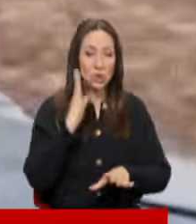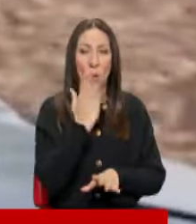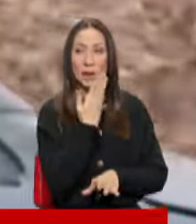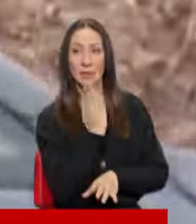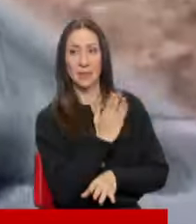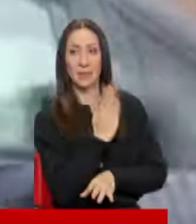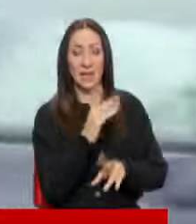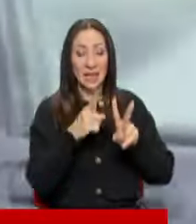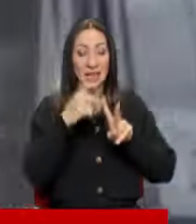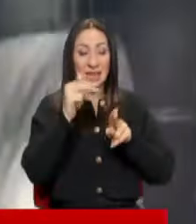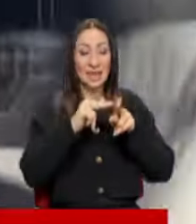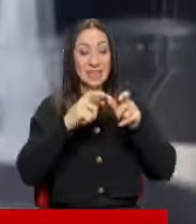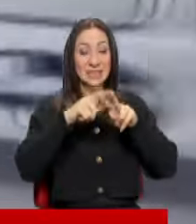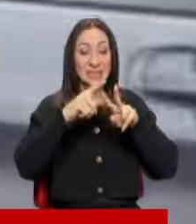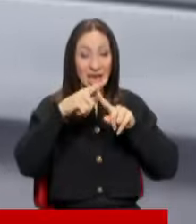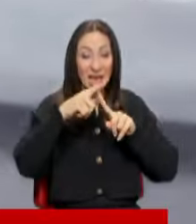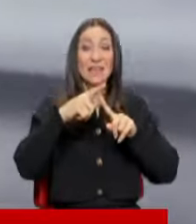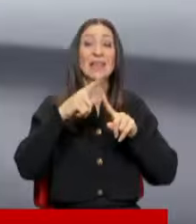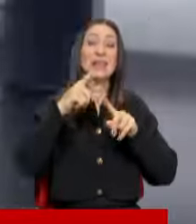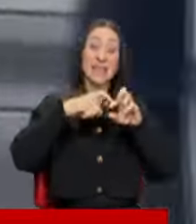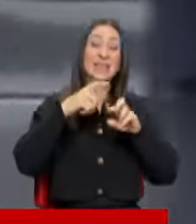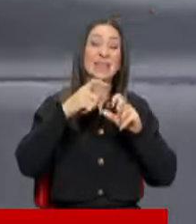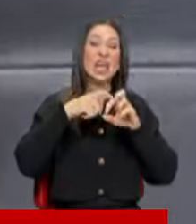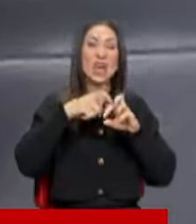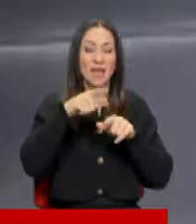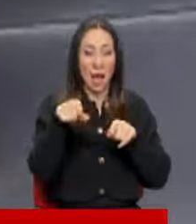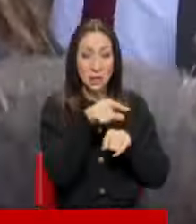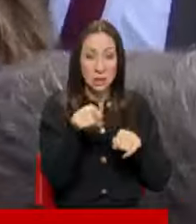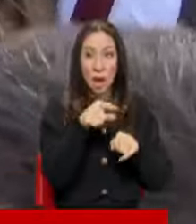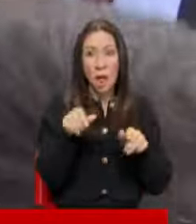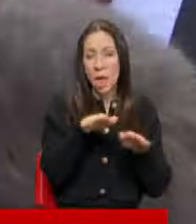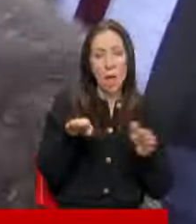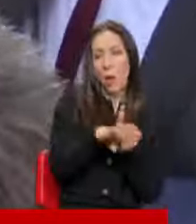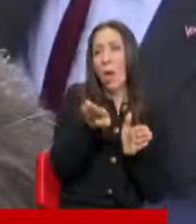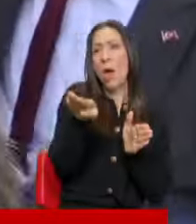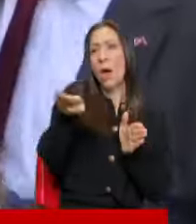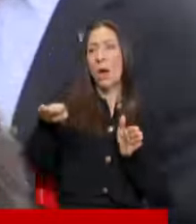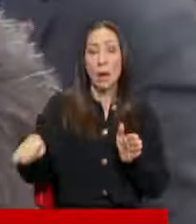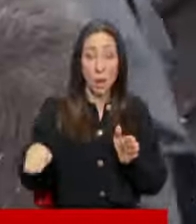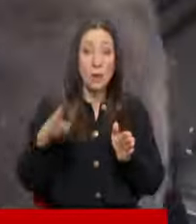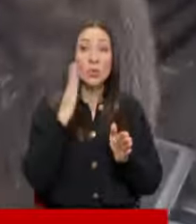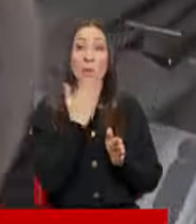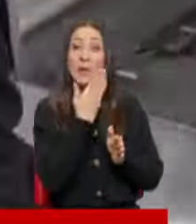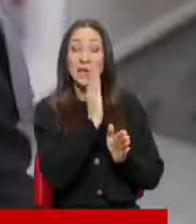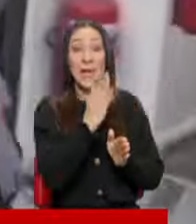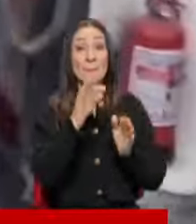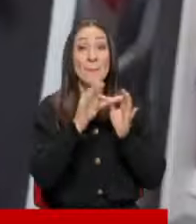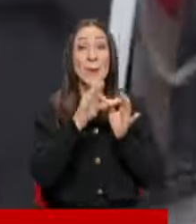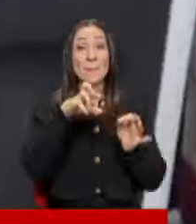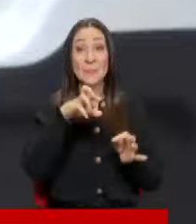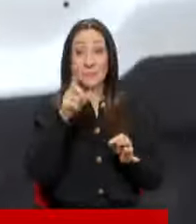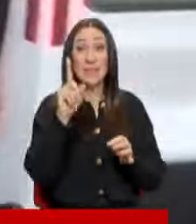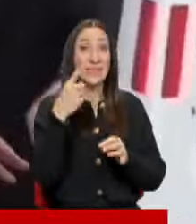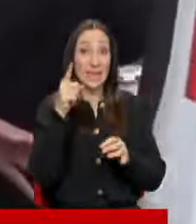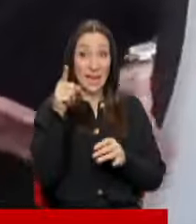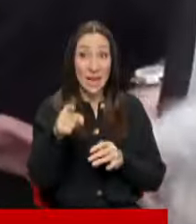gidiyordu. Niksar'lar Reşadiye arasında kontrolden çıkarak bariyerlere çarptı. Seçim çalışmaları için Tokat'a giden Büyük Birlik Partisi lideri